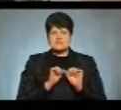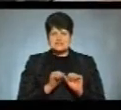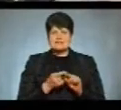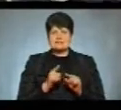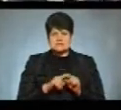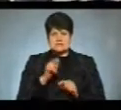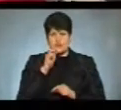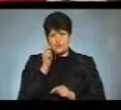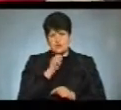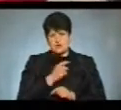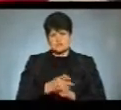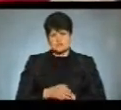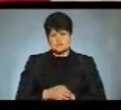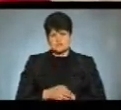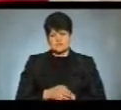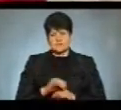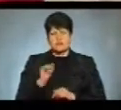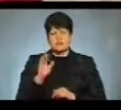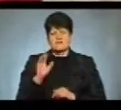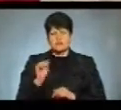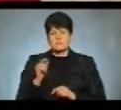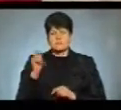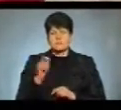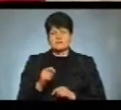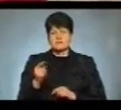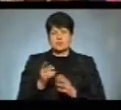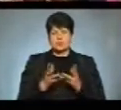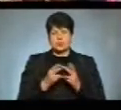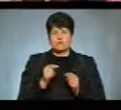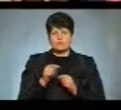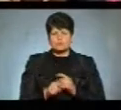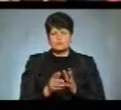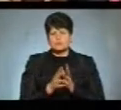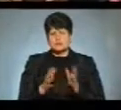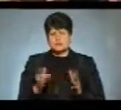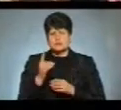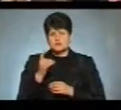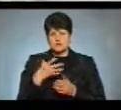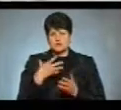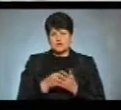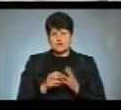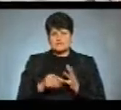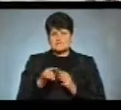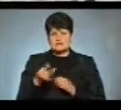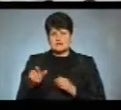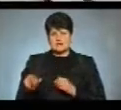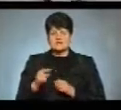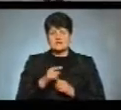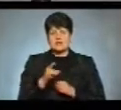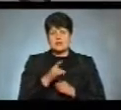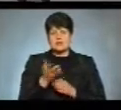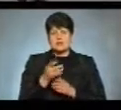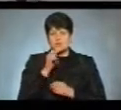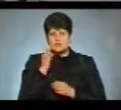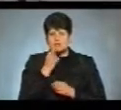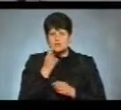це українська. Іван приїхав із Тернополя. Нарахував тут більше ніж півсотні своїх земляків. Ті регіони, де українська мова